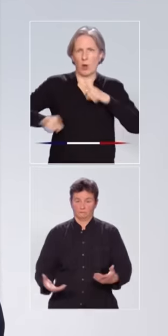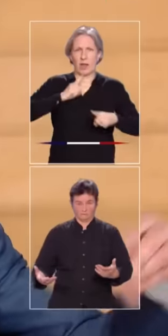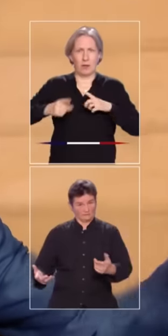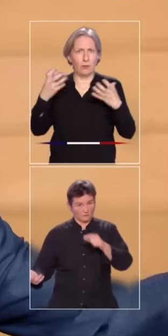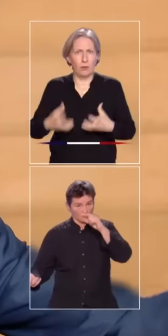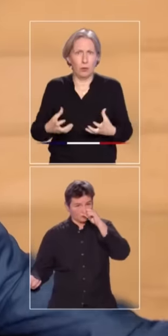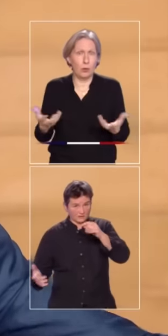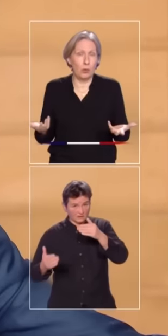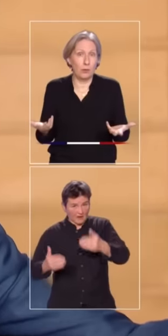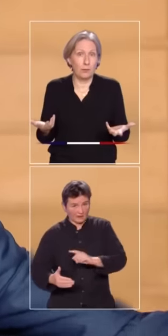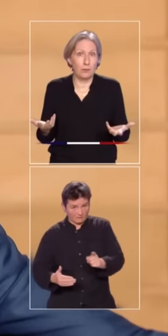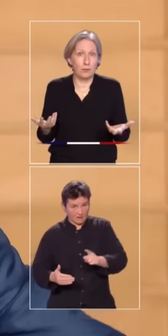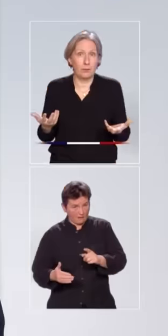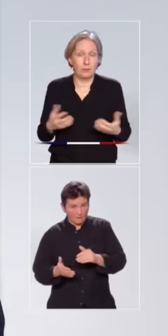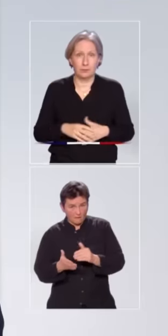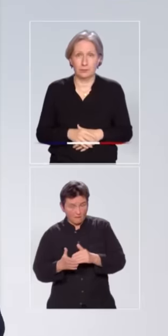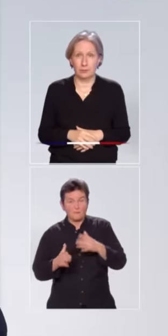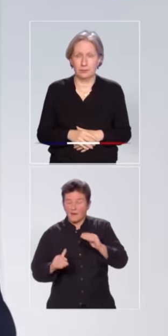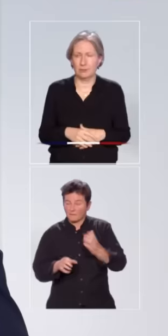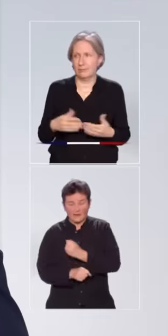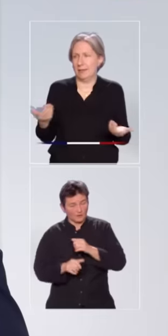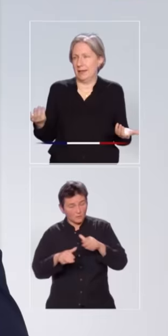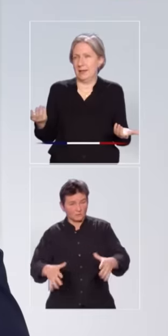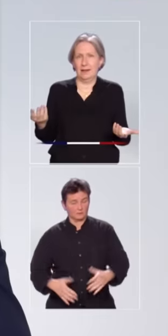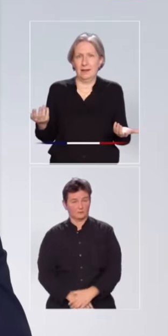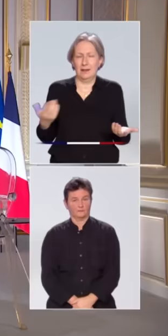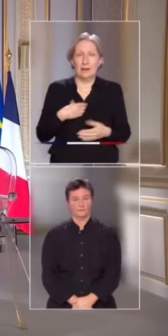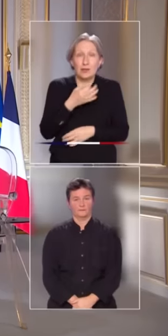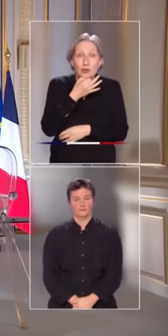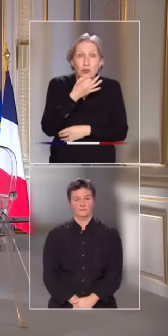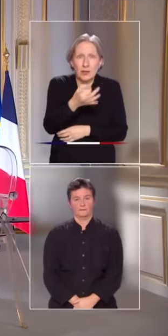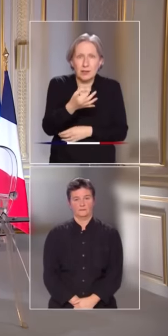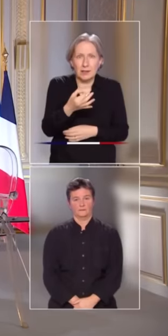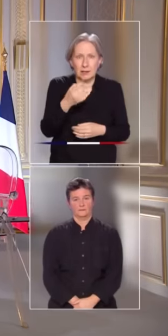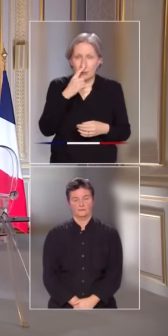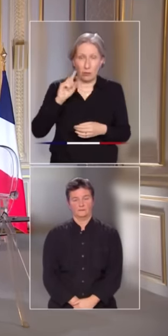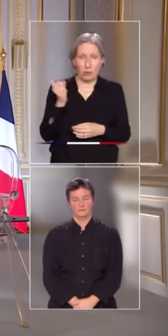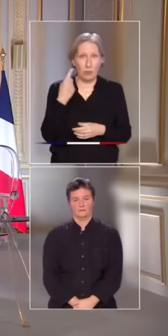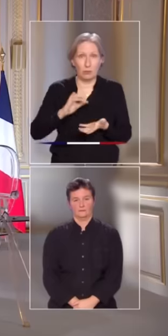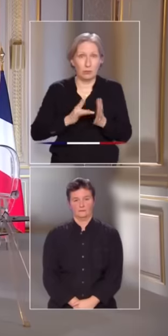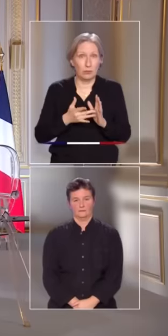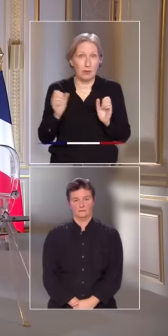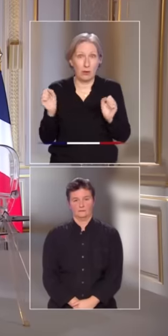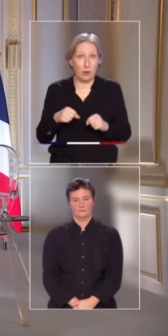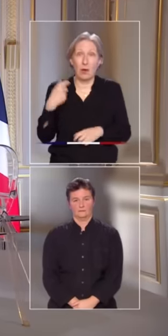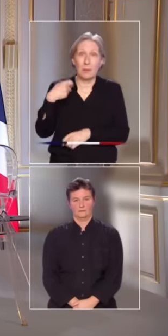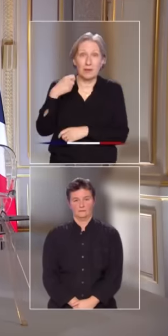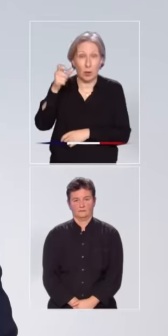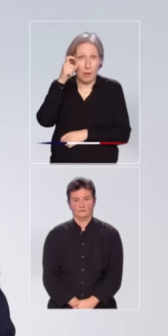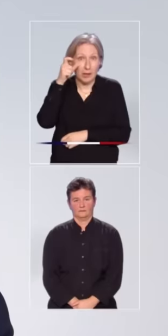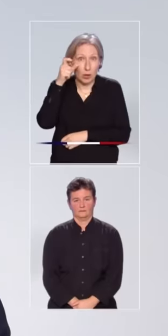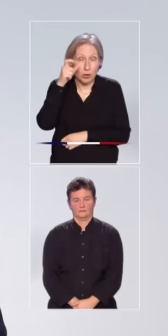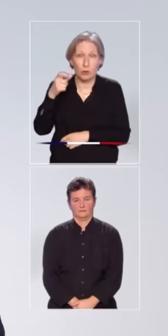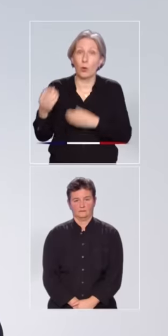Poutine ne s'arrêterait pas là s'il gagnait cette guerre. Mais, et je crois que ce que je dis là est un consensus complet. Du président Biden